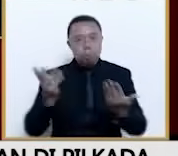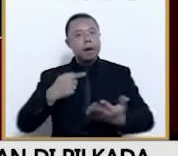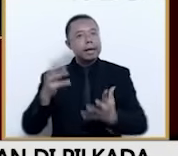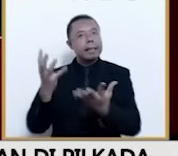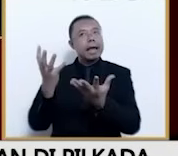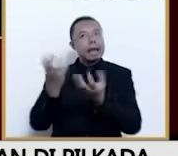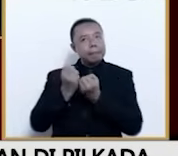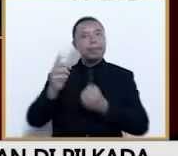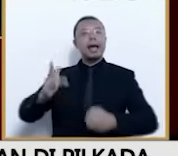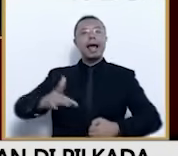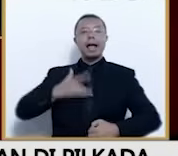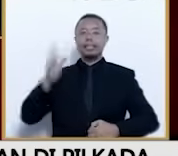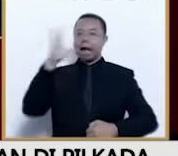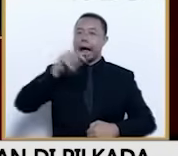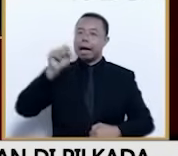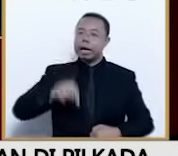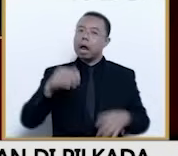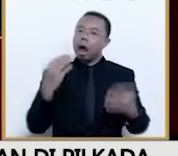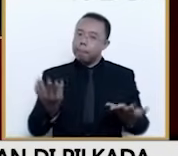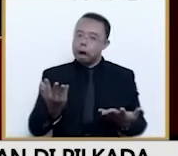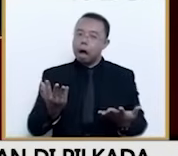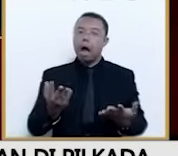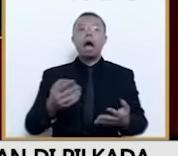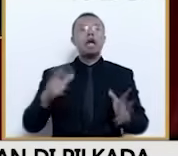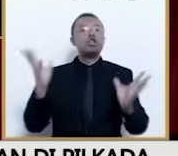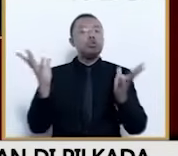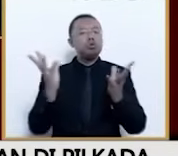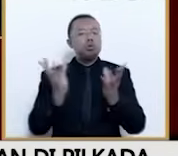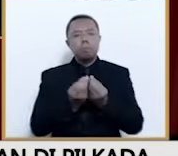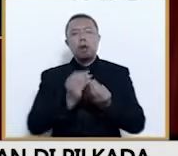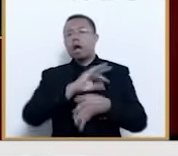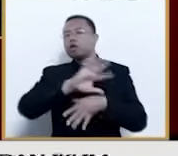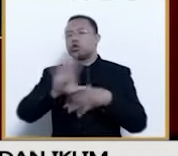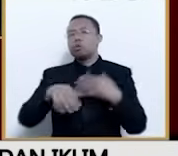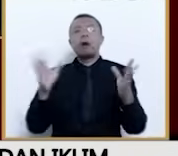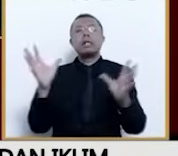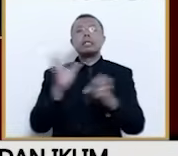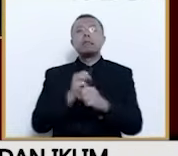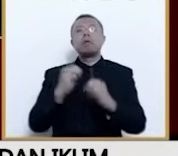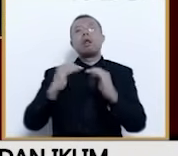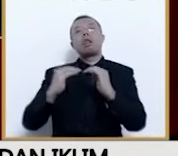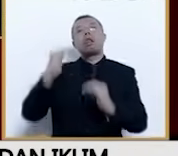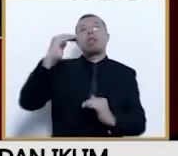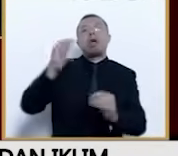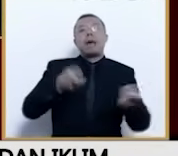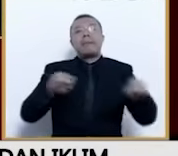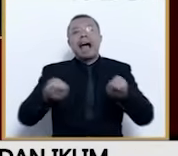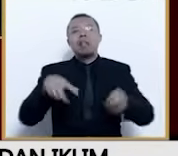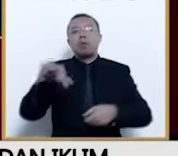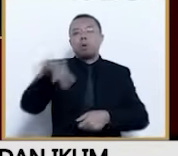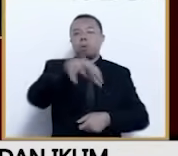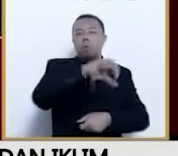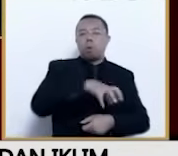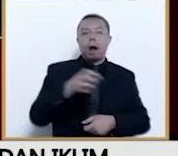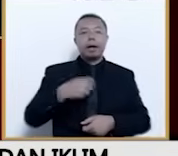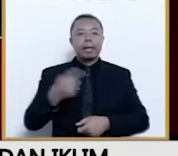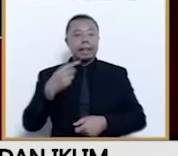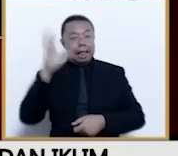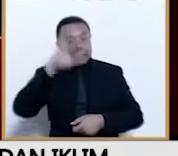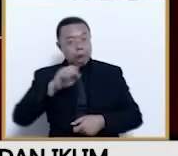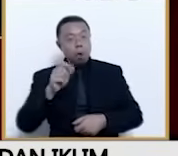kita rasakan hari ini adalah akumulasi dari ketidakadilan tata ruang. Politik tata